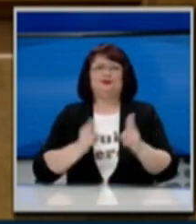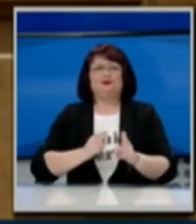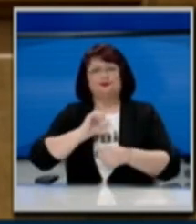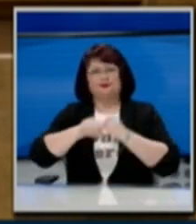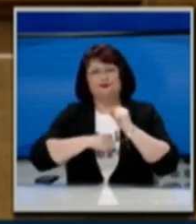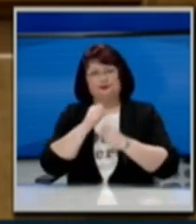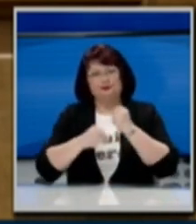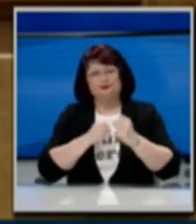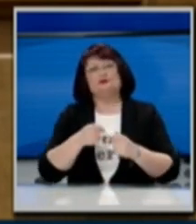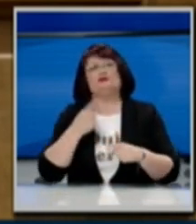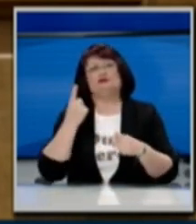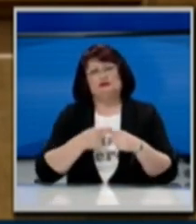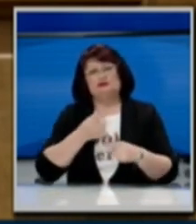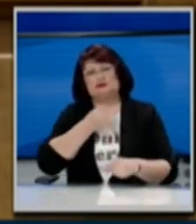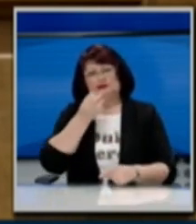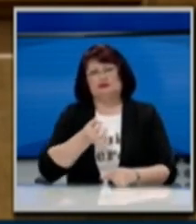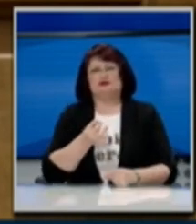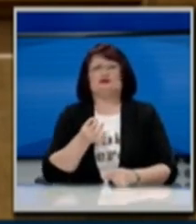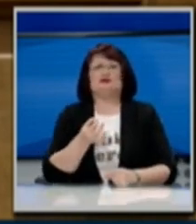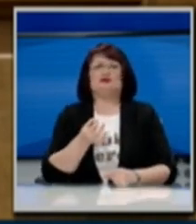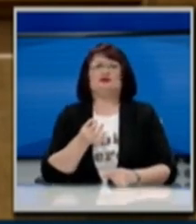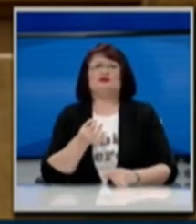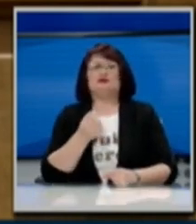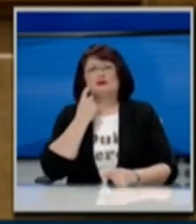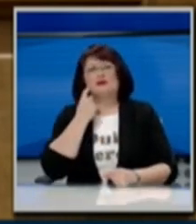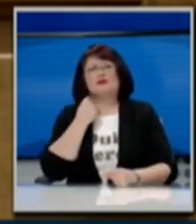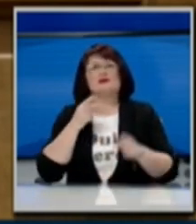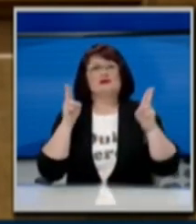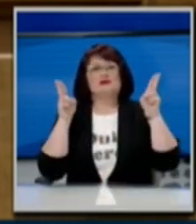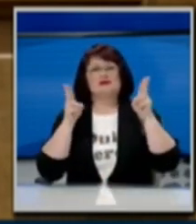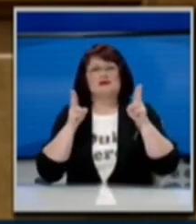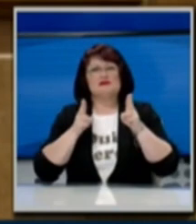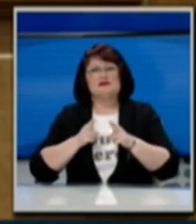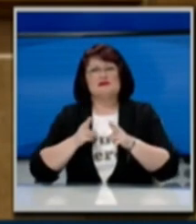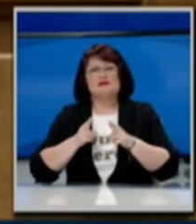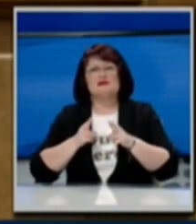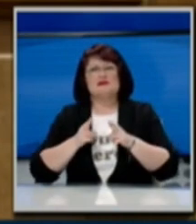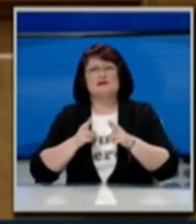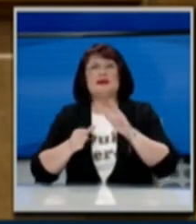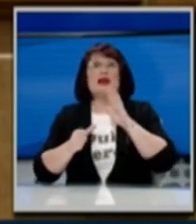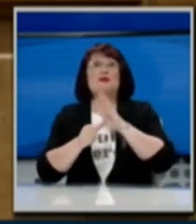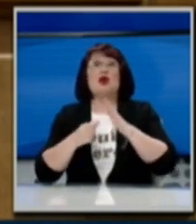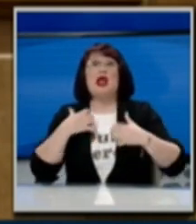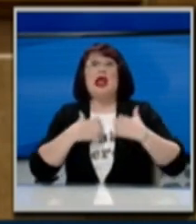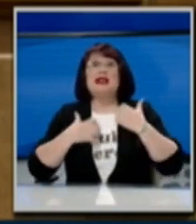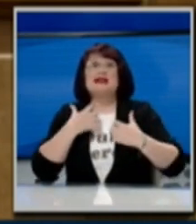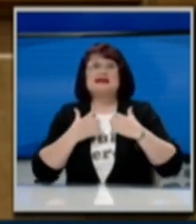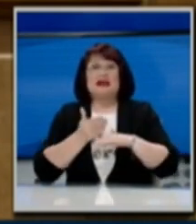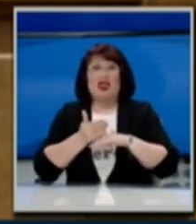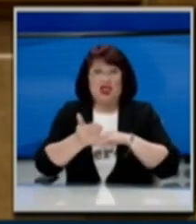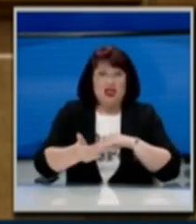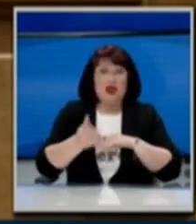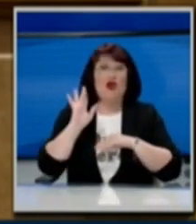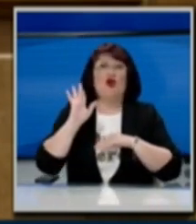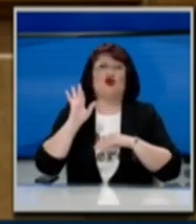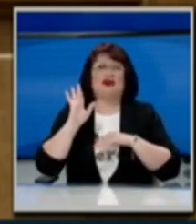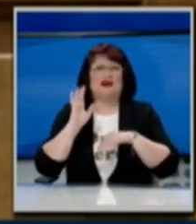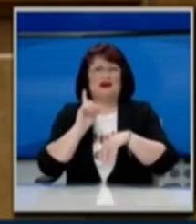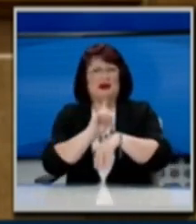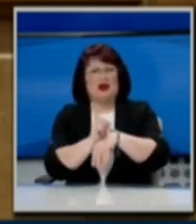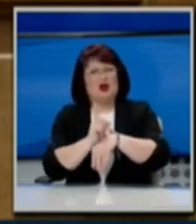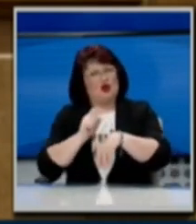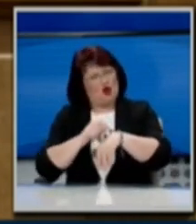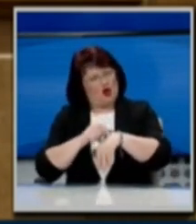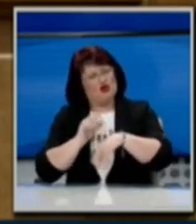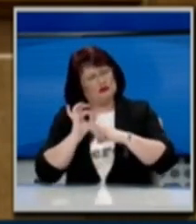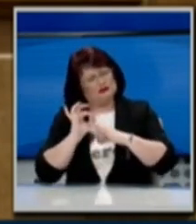γλώσσα αυτή και θα σας πω κωδικοποιημένα για να μην ανησυχεί ο κύριος Πρόεδρος, δεν θα υπερβώ κατά πολύ το